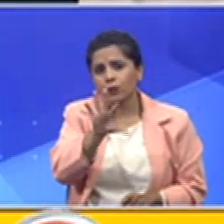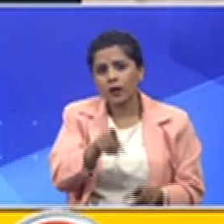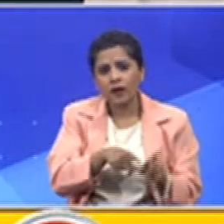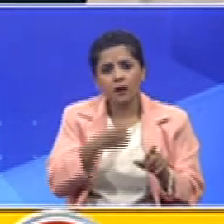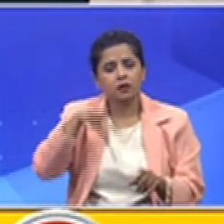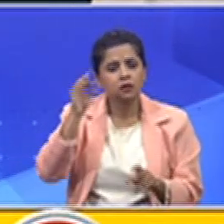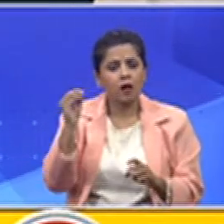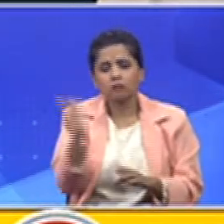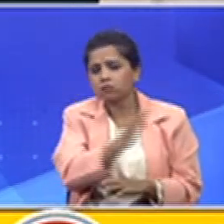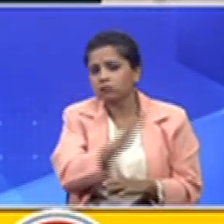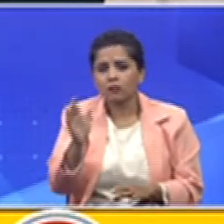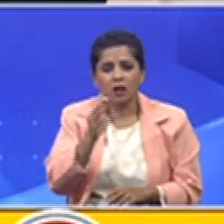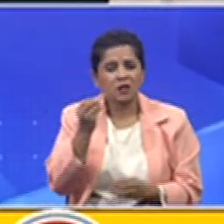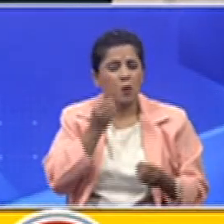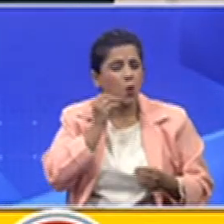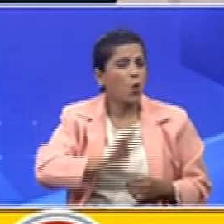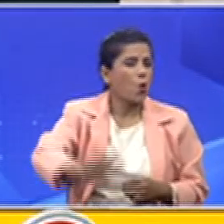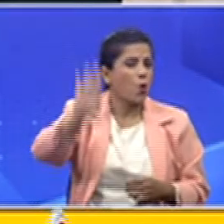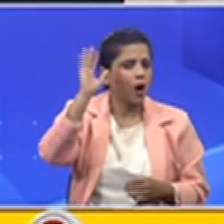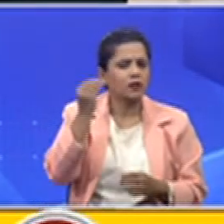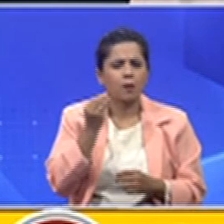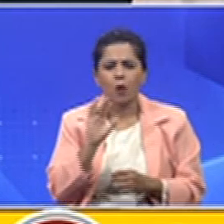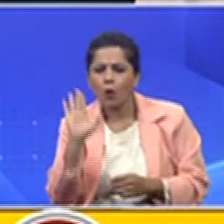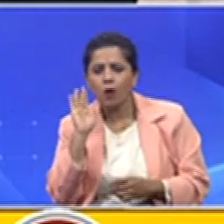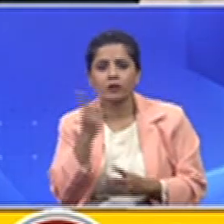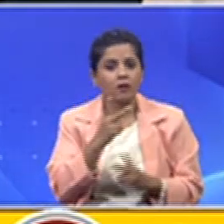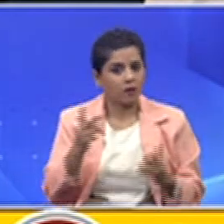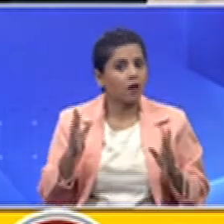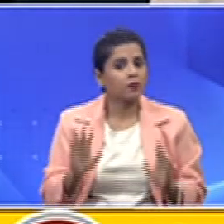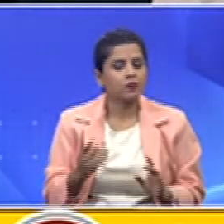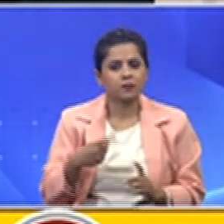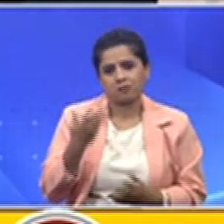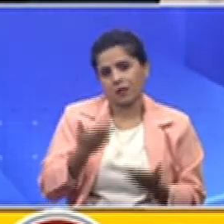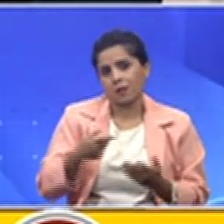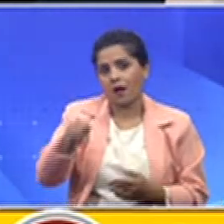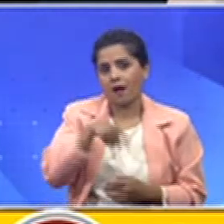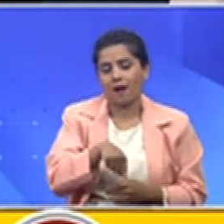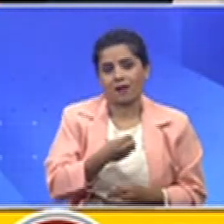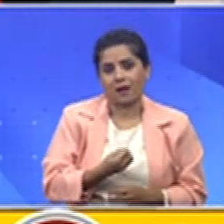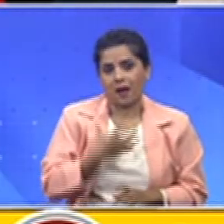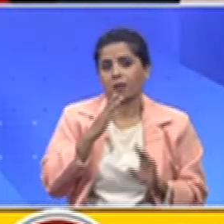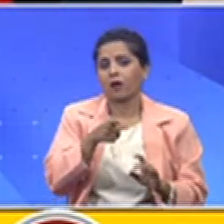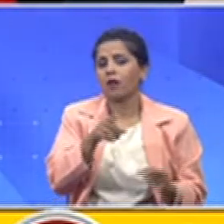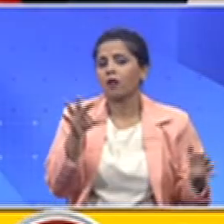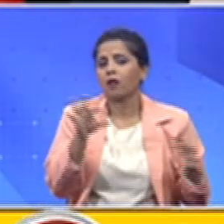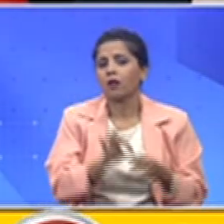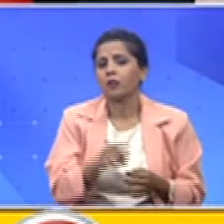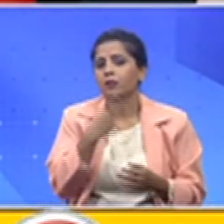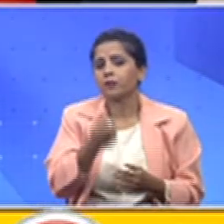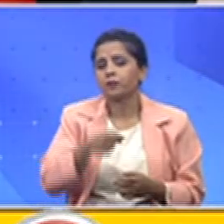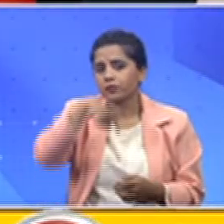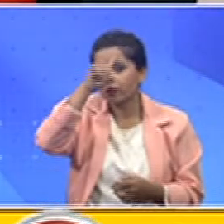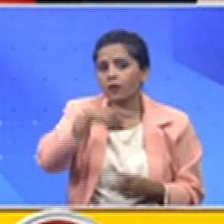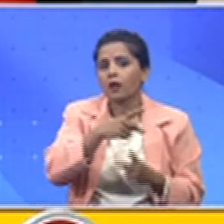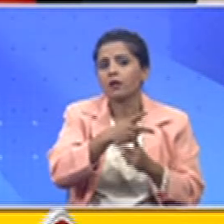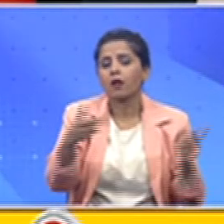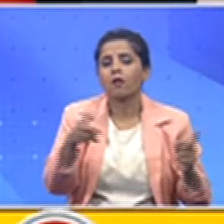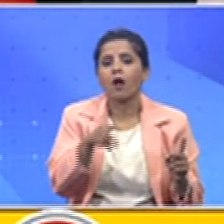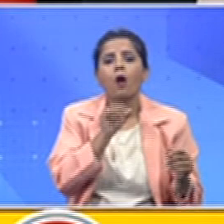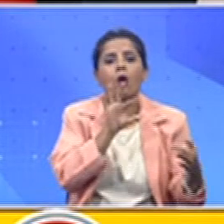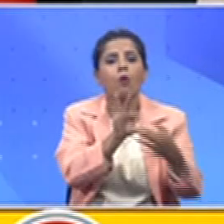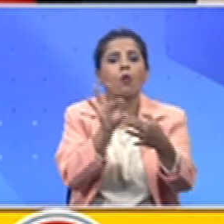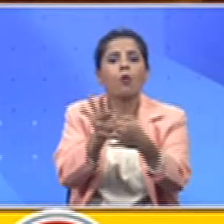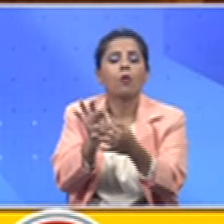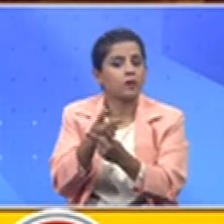हैं। आपको यह भी जानकर खुशी होगी कि इन दुर्लभ चीजों का नाता देश के अलग अलग क्षेत्रों से